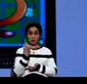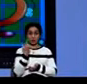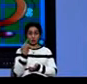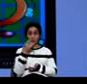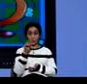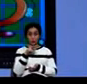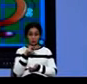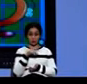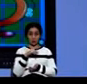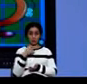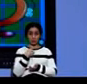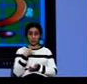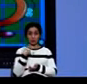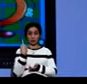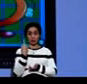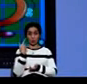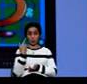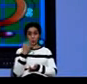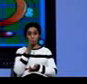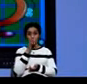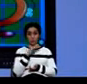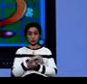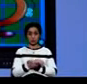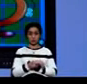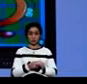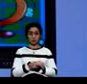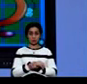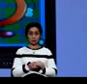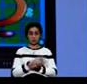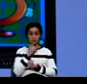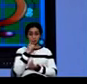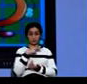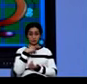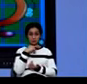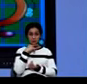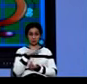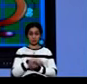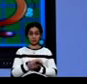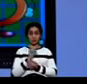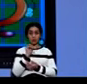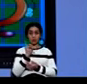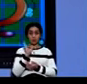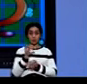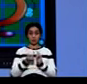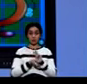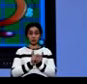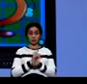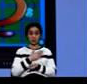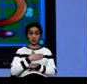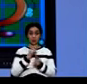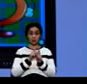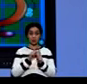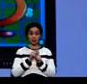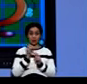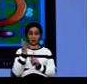1 год». Мен бер ёшдаман. Обратите внимание, как будут меняться наши